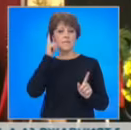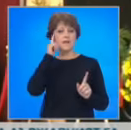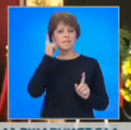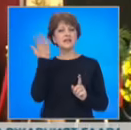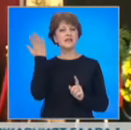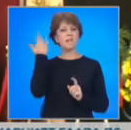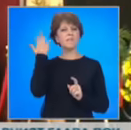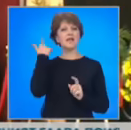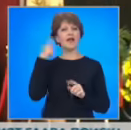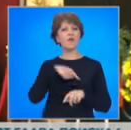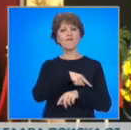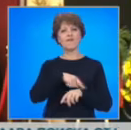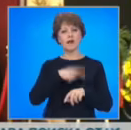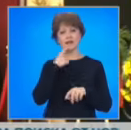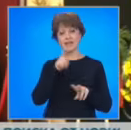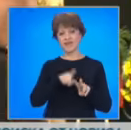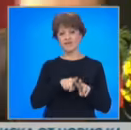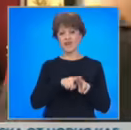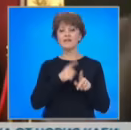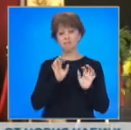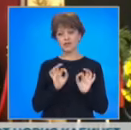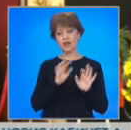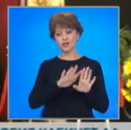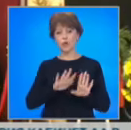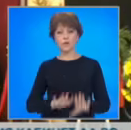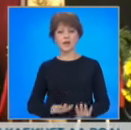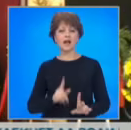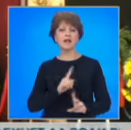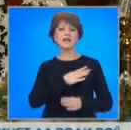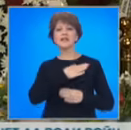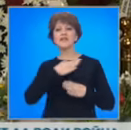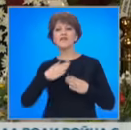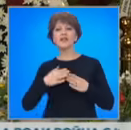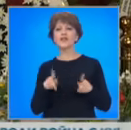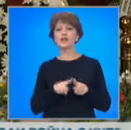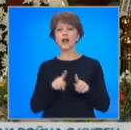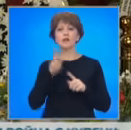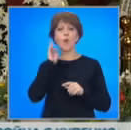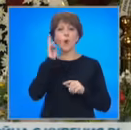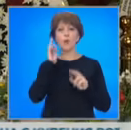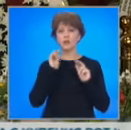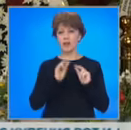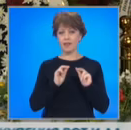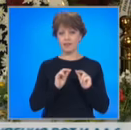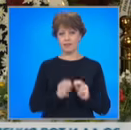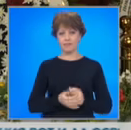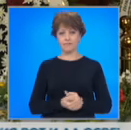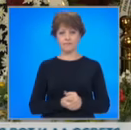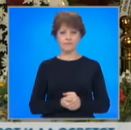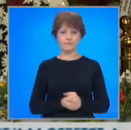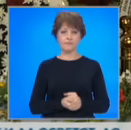Иван. И предполагам, че така ще остане за мен. Той завинаги ще ни е учител. Той ни е научил много.